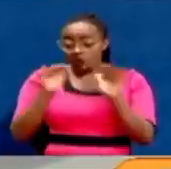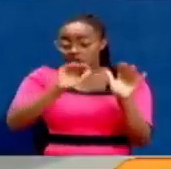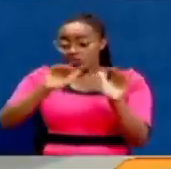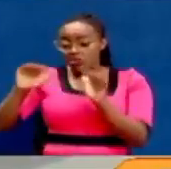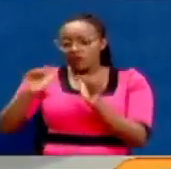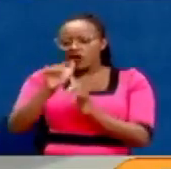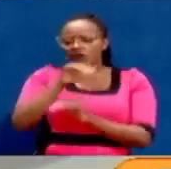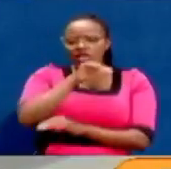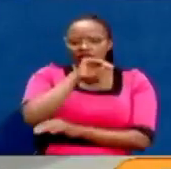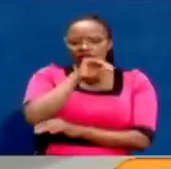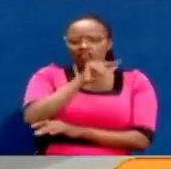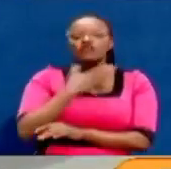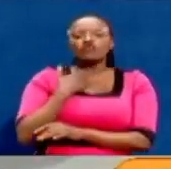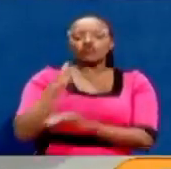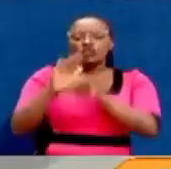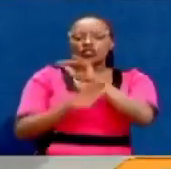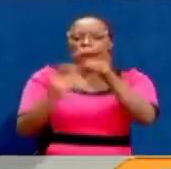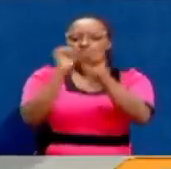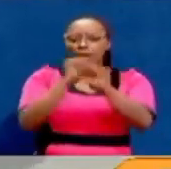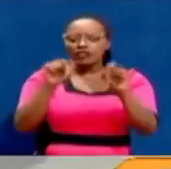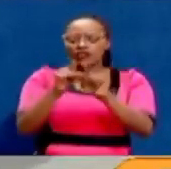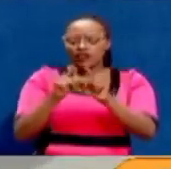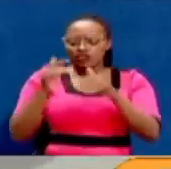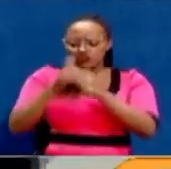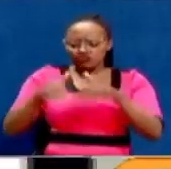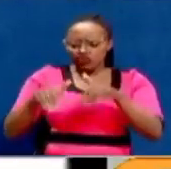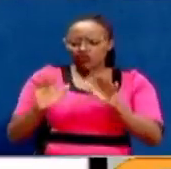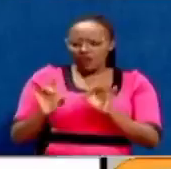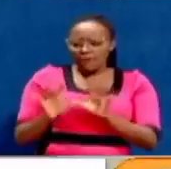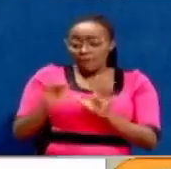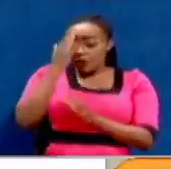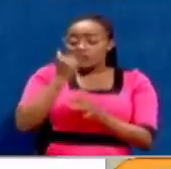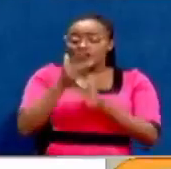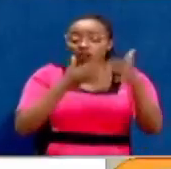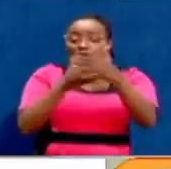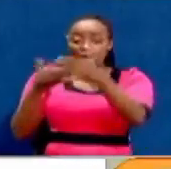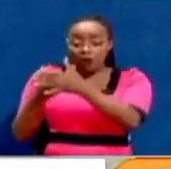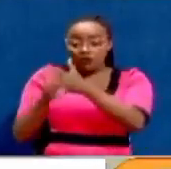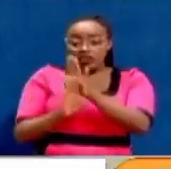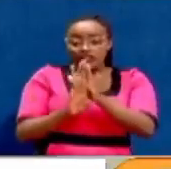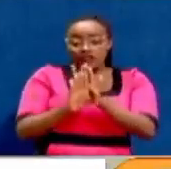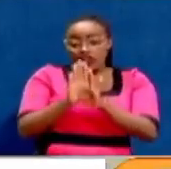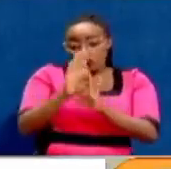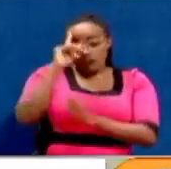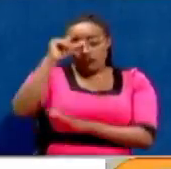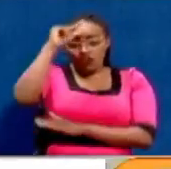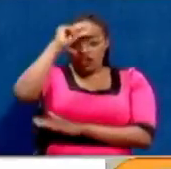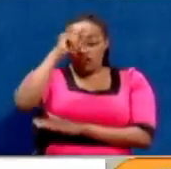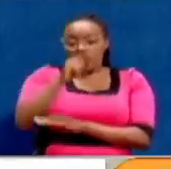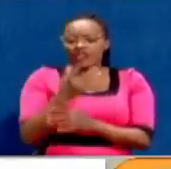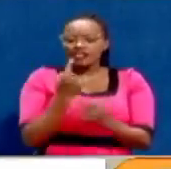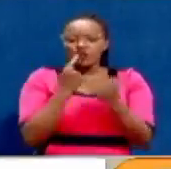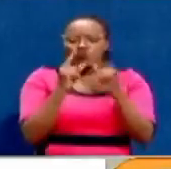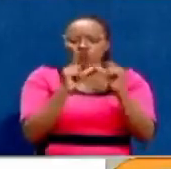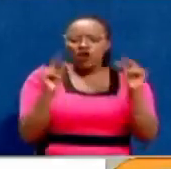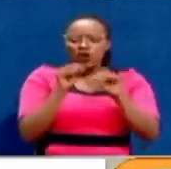Kinara wa ODM Raila Odinga naye amemtaka naibu rais wiliam ruto ajiuzulu akimtaja kama kizingiti katika maendeleo ya serikali. Naam, cheche hizo za